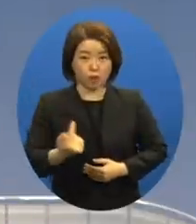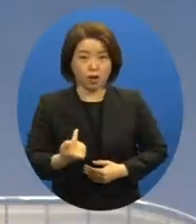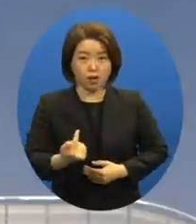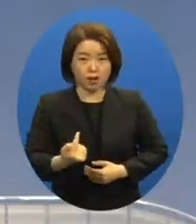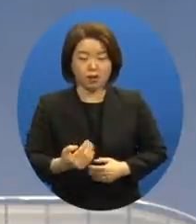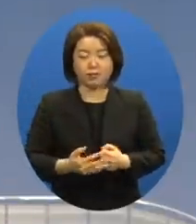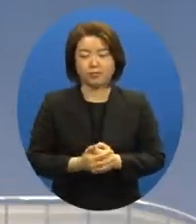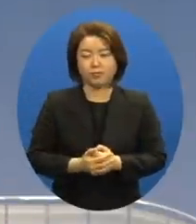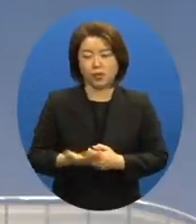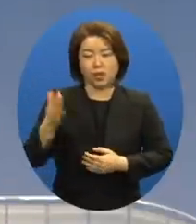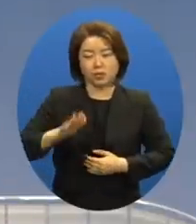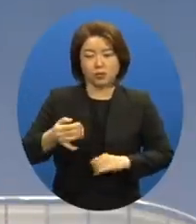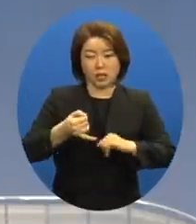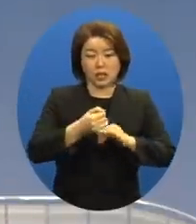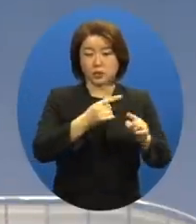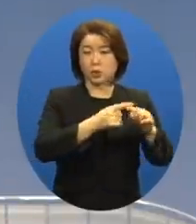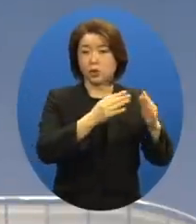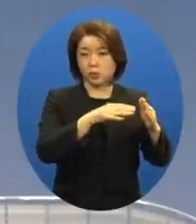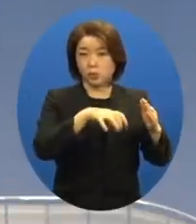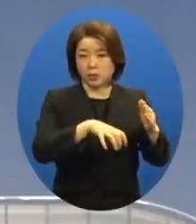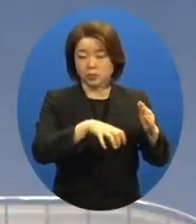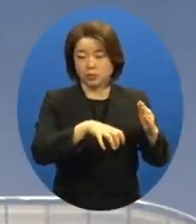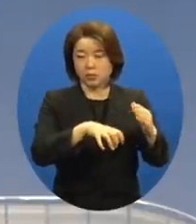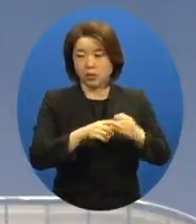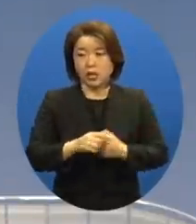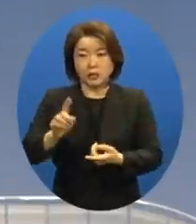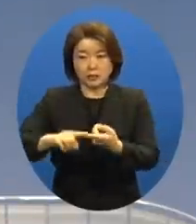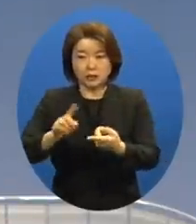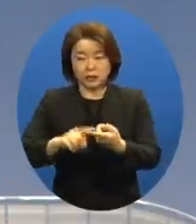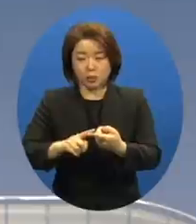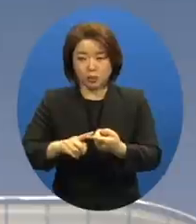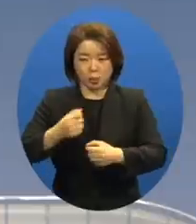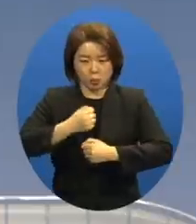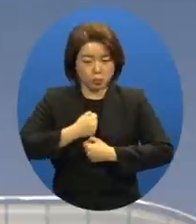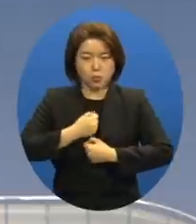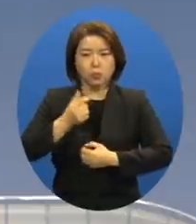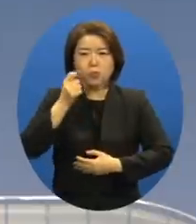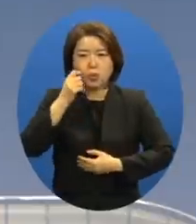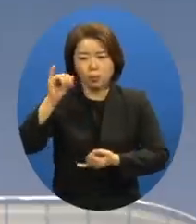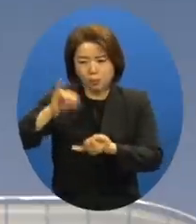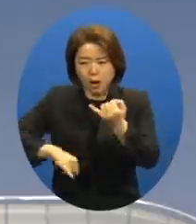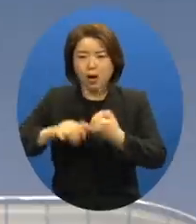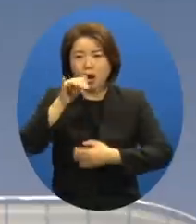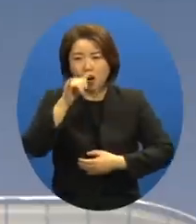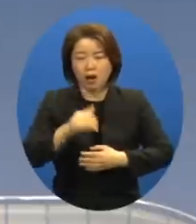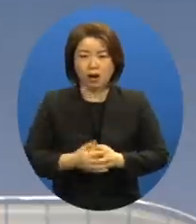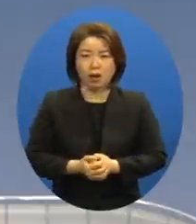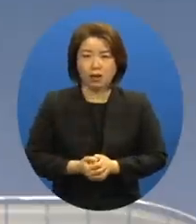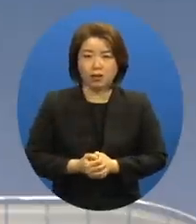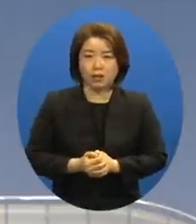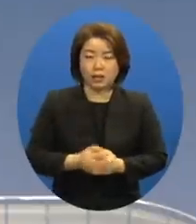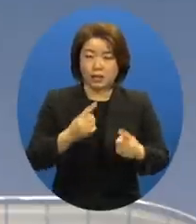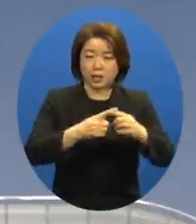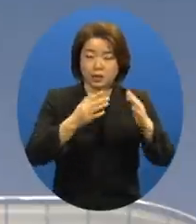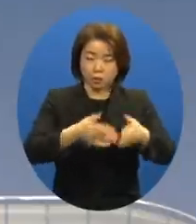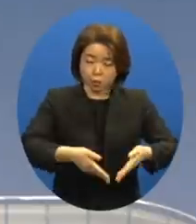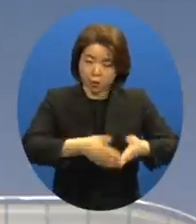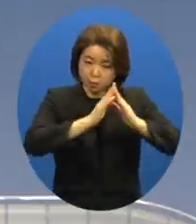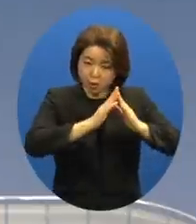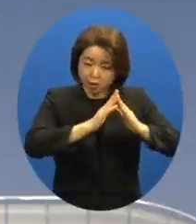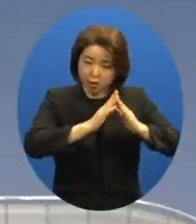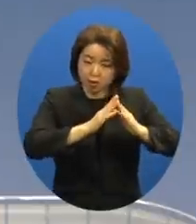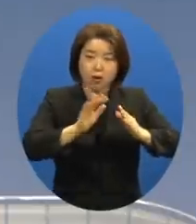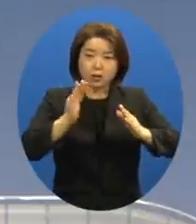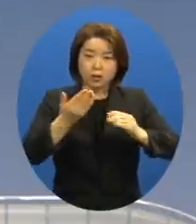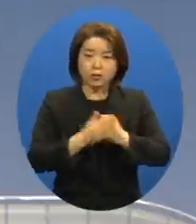약속한 교회에서 그 약속을 제대로 지켜주지 를 못해서 교회를 개척해야 되는데